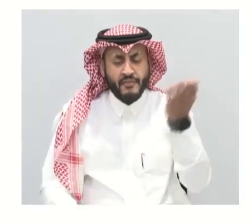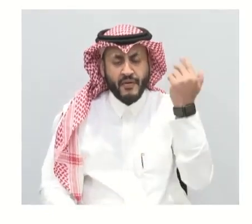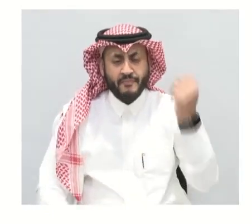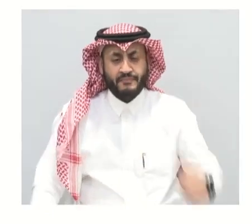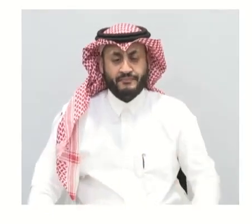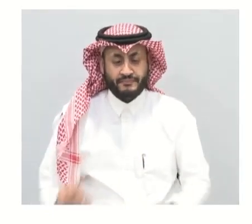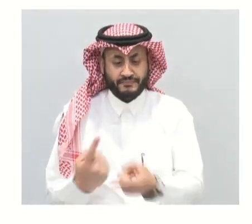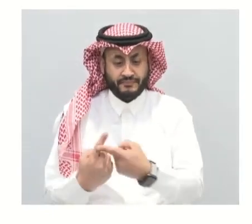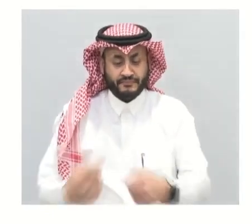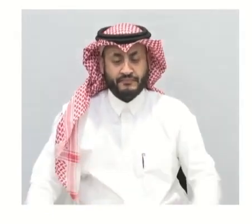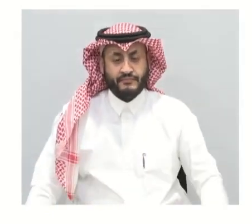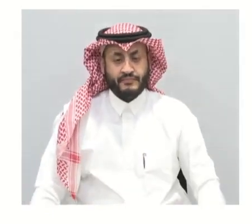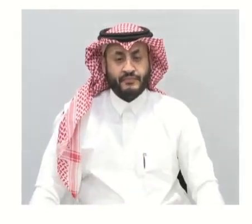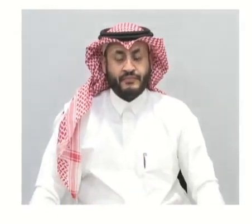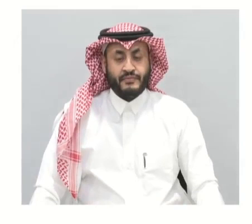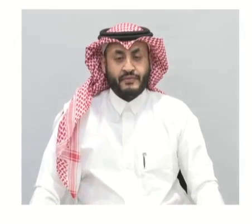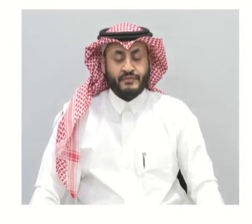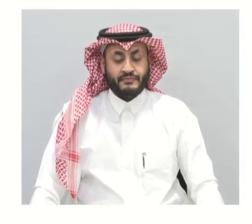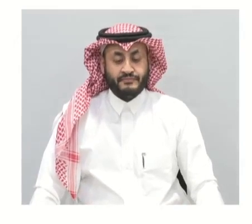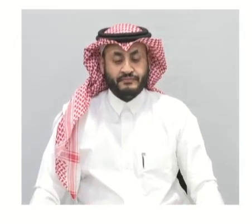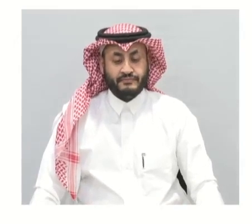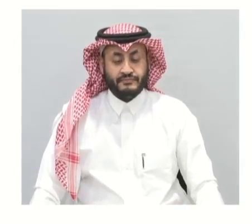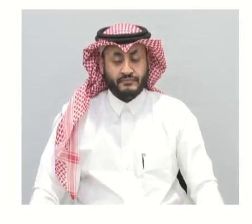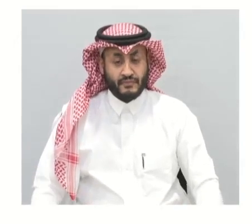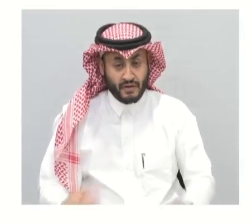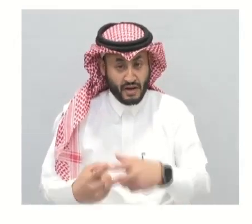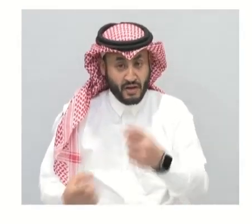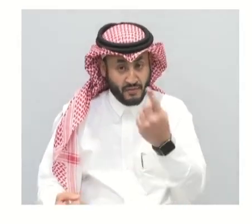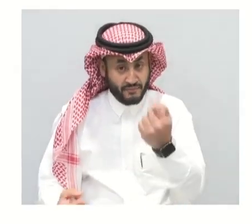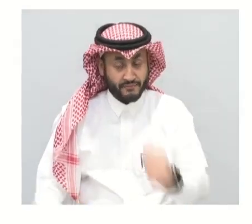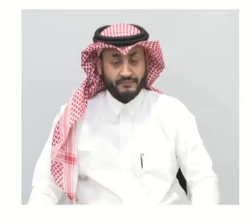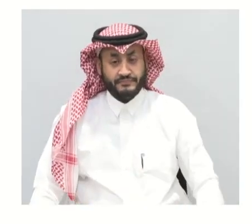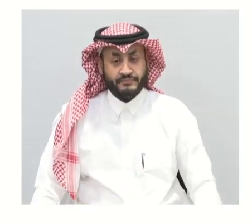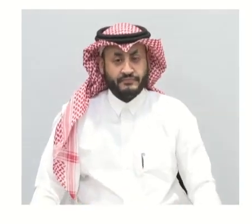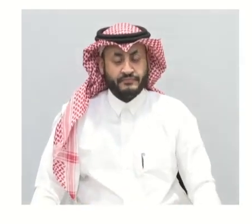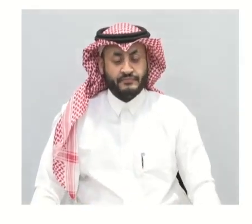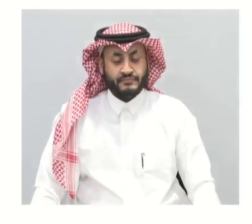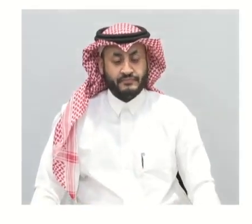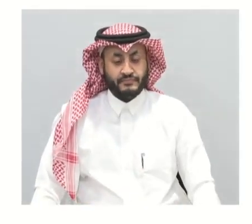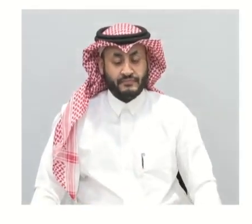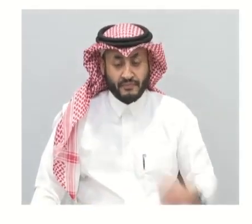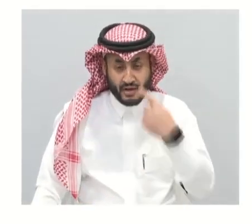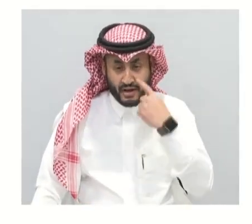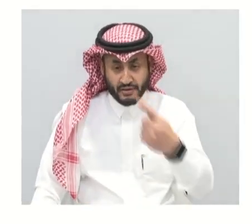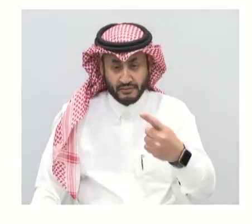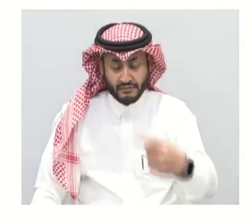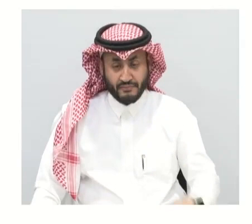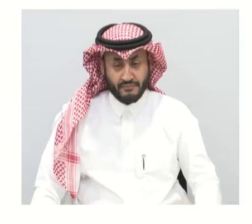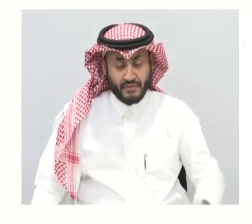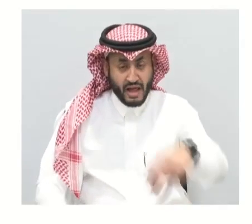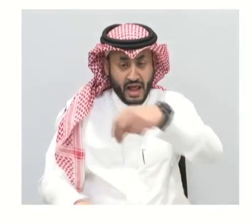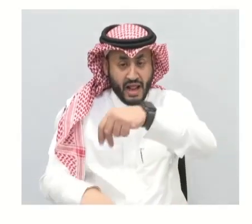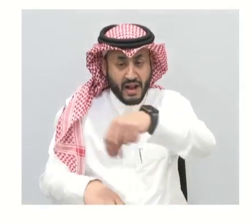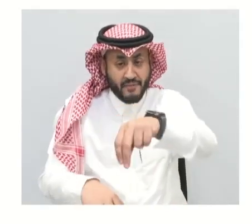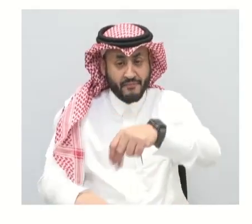موارد الارض والحفاظ عليها من اهم المفردات خلال ذلك الفصل تشاهدون التربه